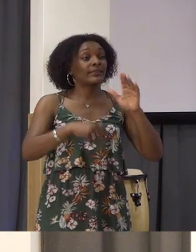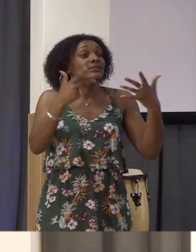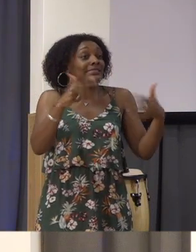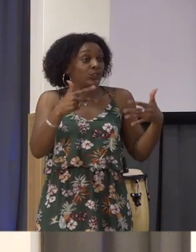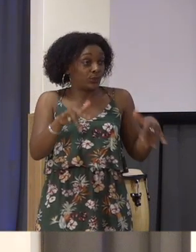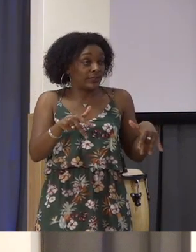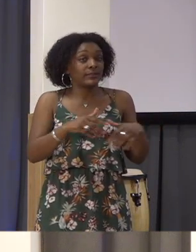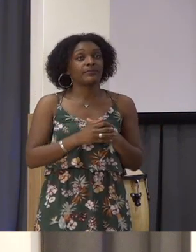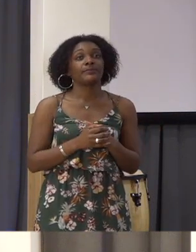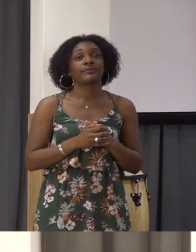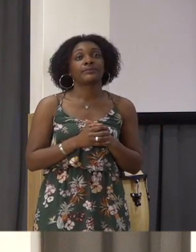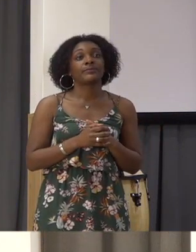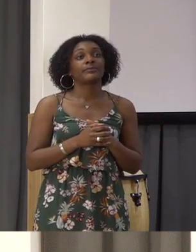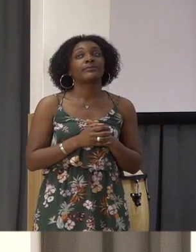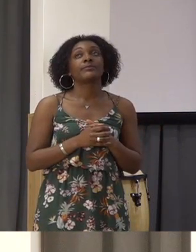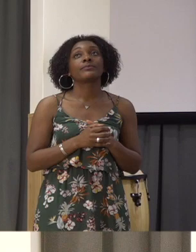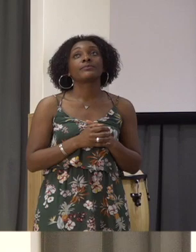18.